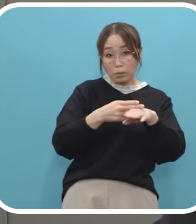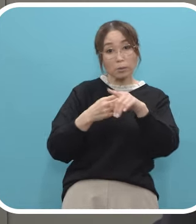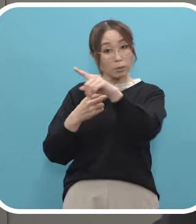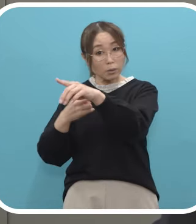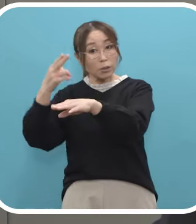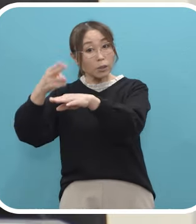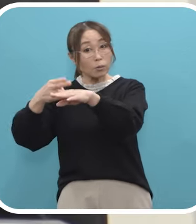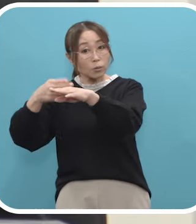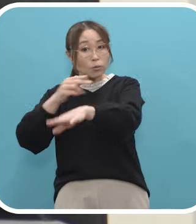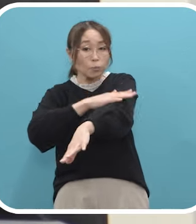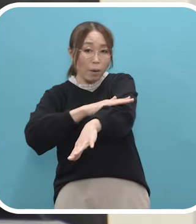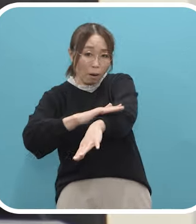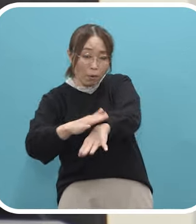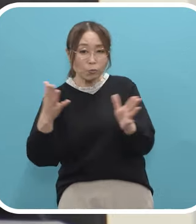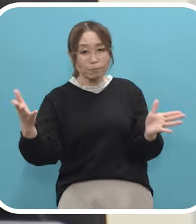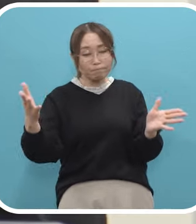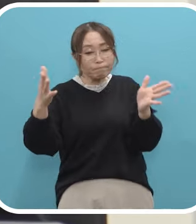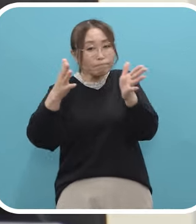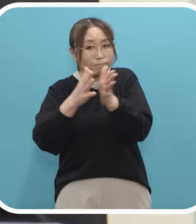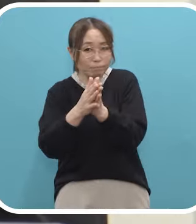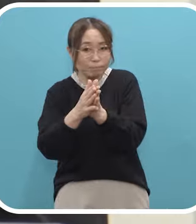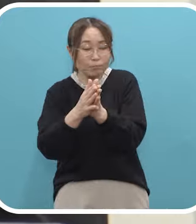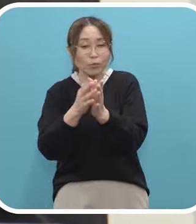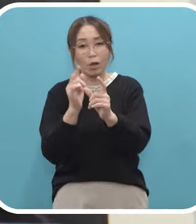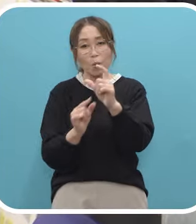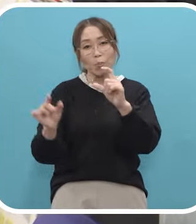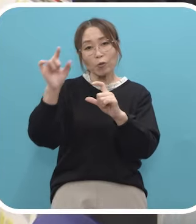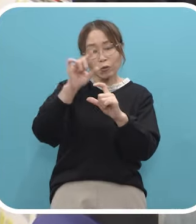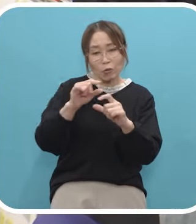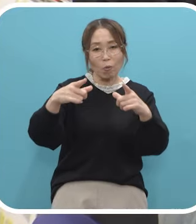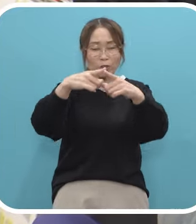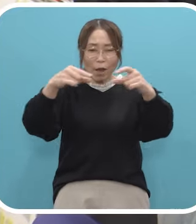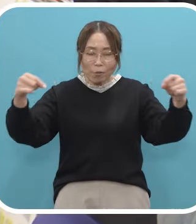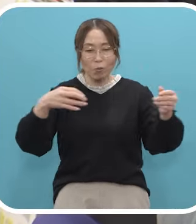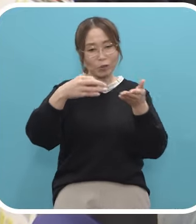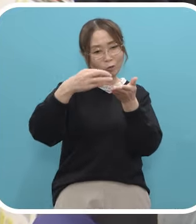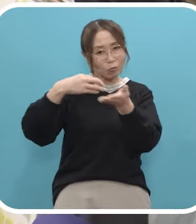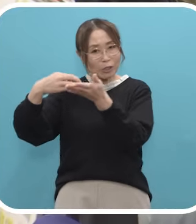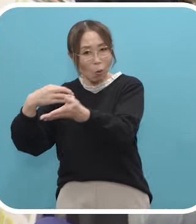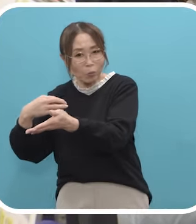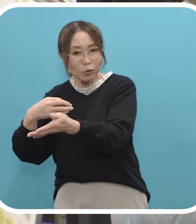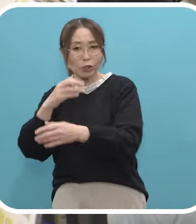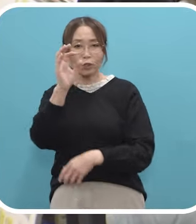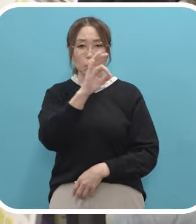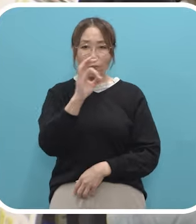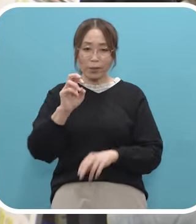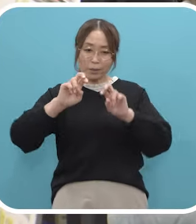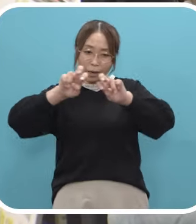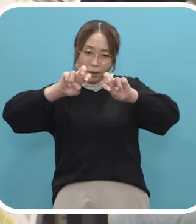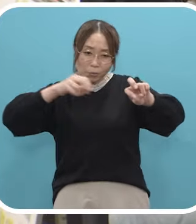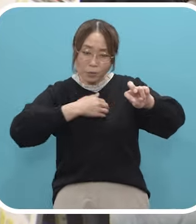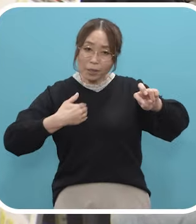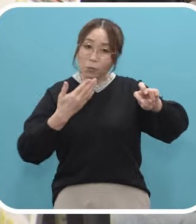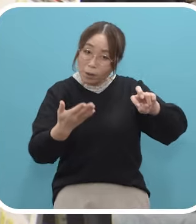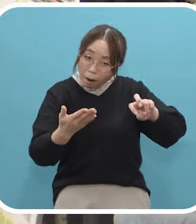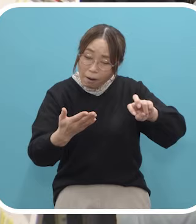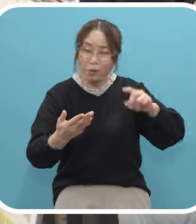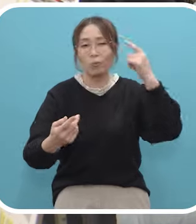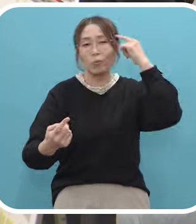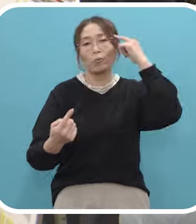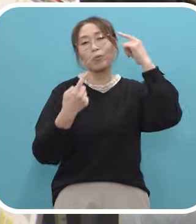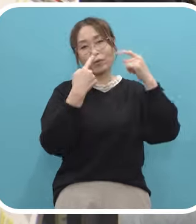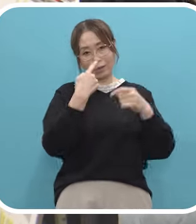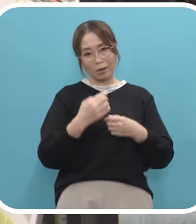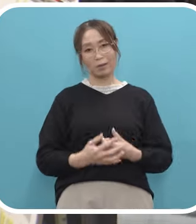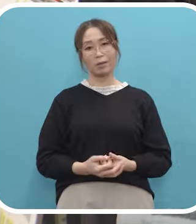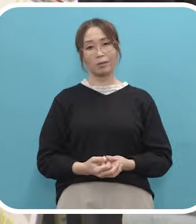術をうまく融合させることによって、もっと全国に売り込んでいく商品の開発ができるんじゃないかな